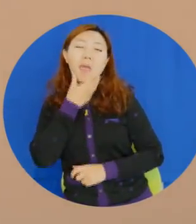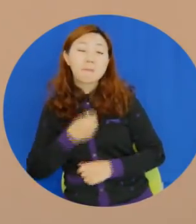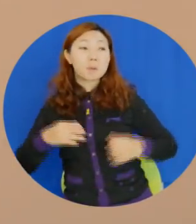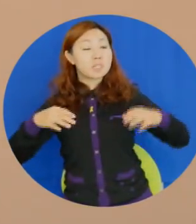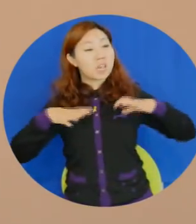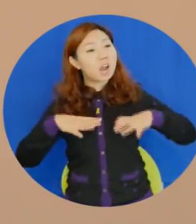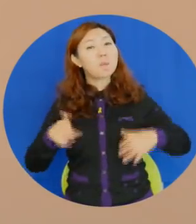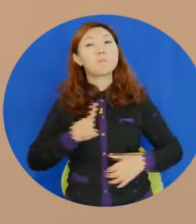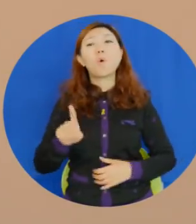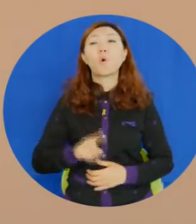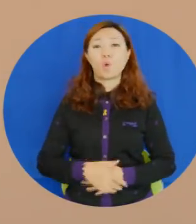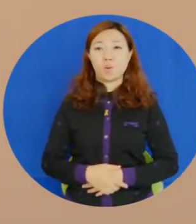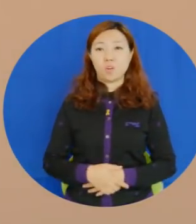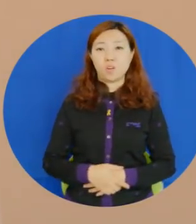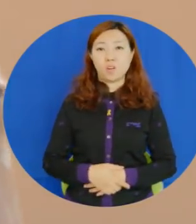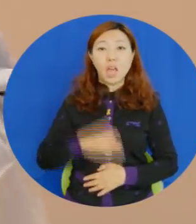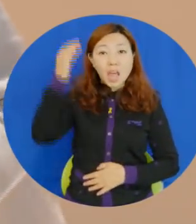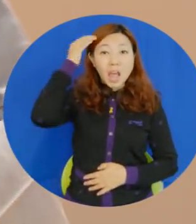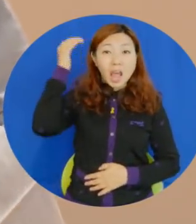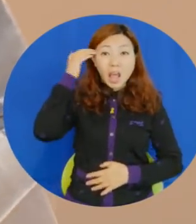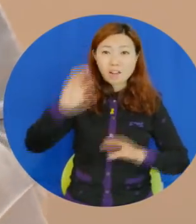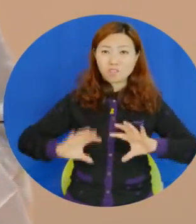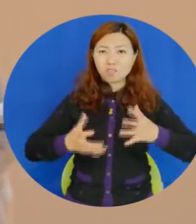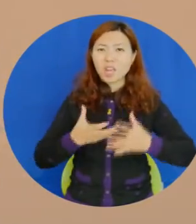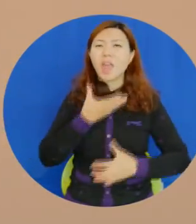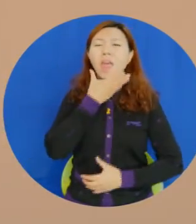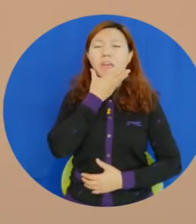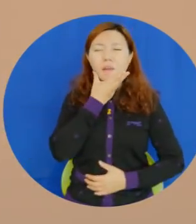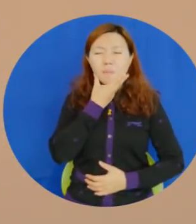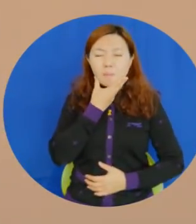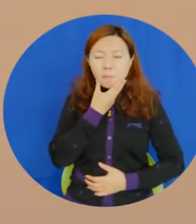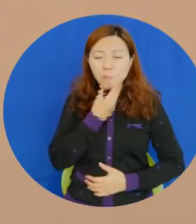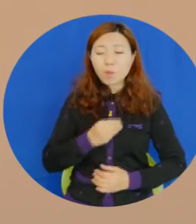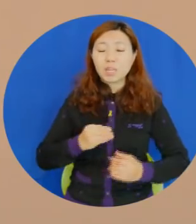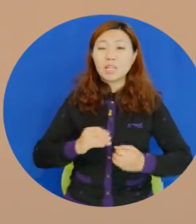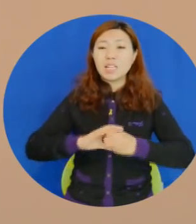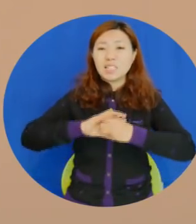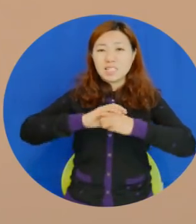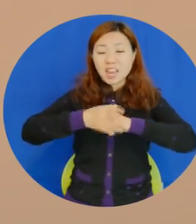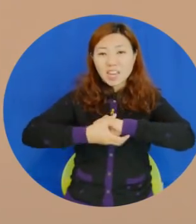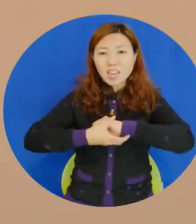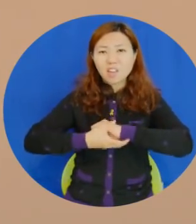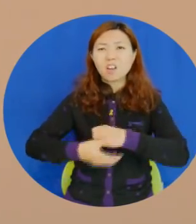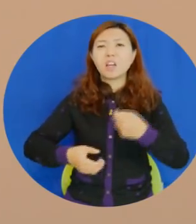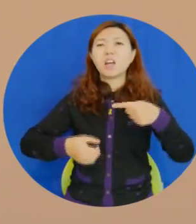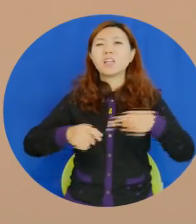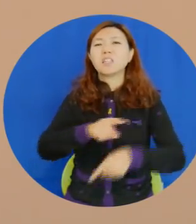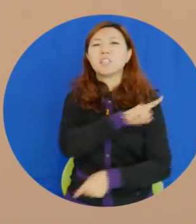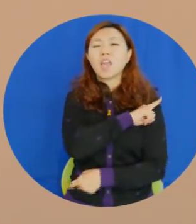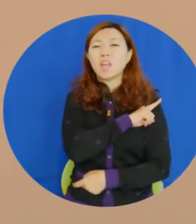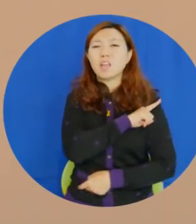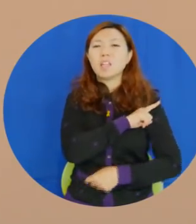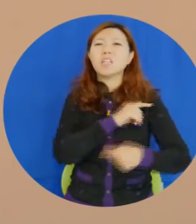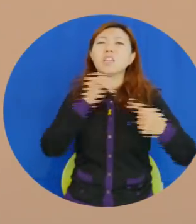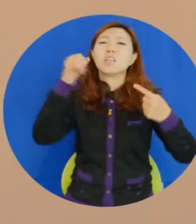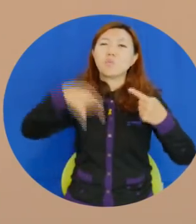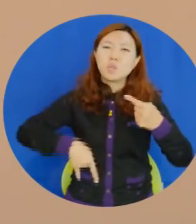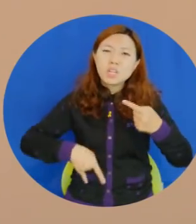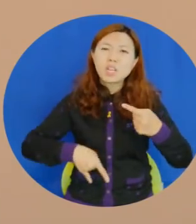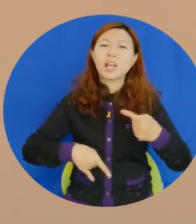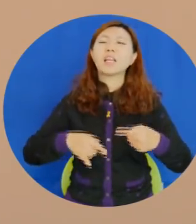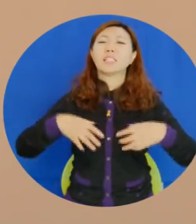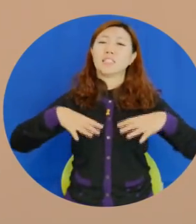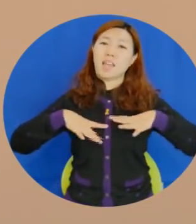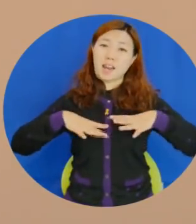자랑이냐 이거예요. 그래서 저는 대한민국이 행복도가 이 세계에서 가장 높은 사회가 되는